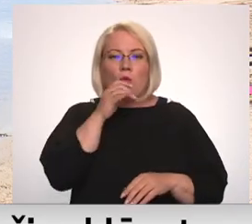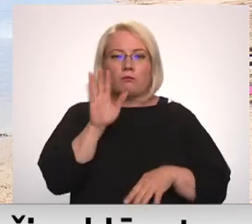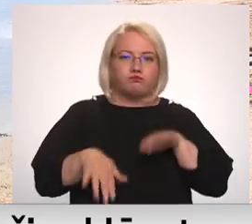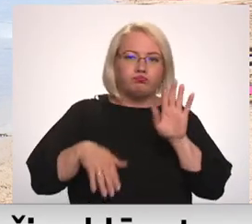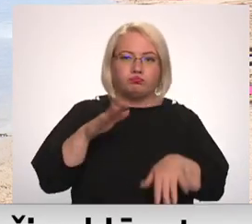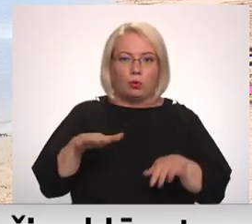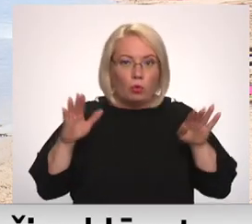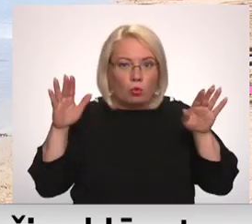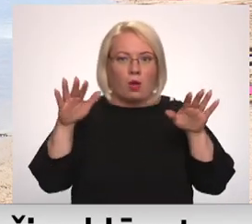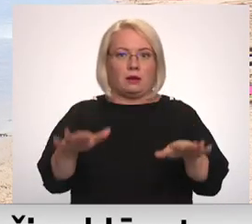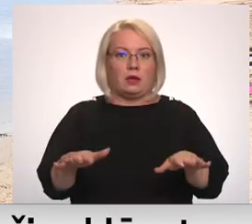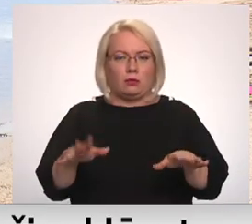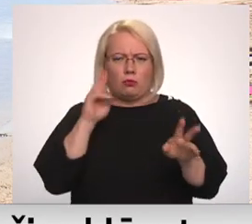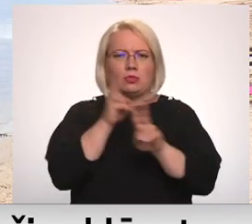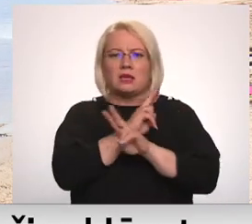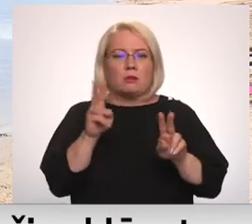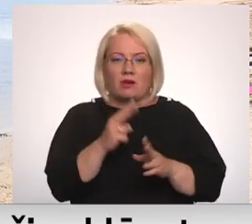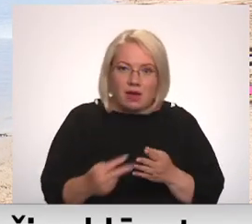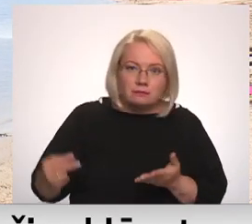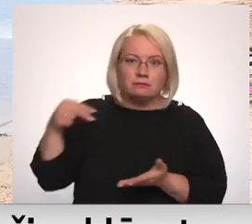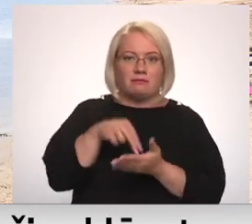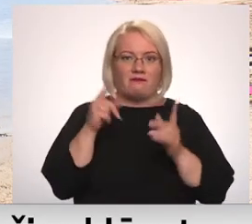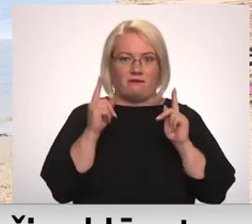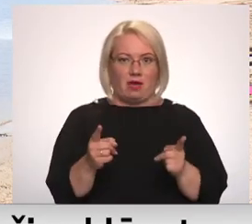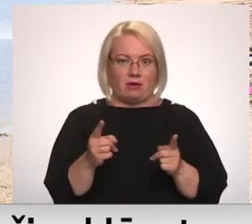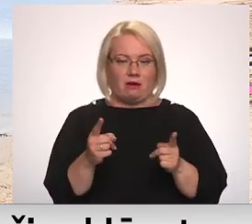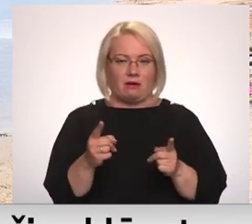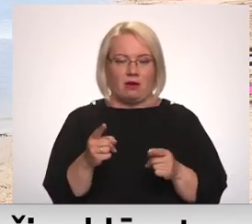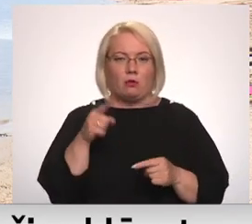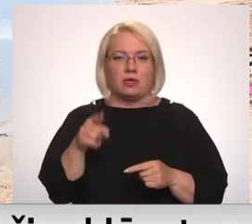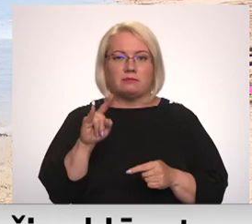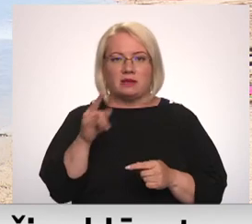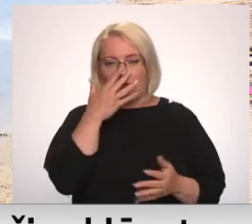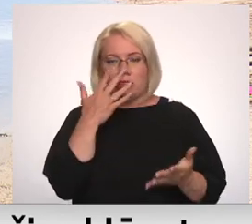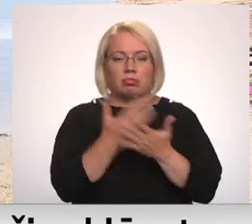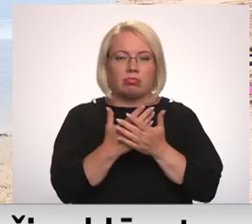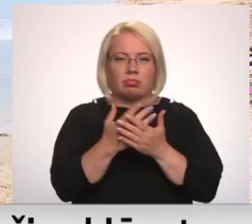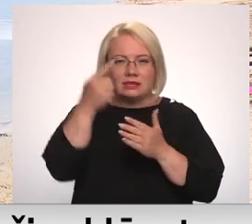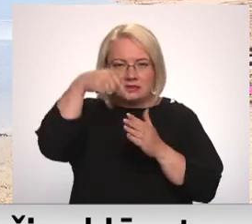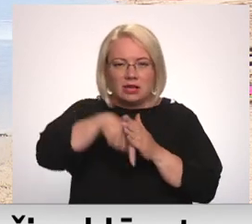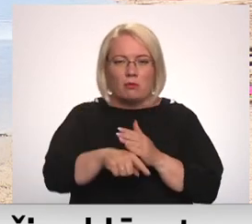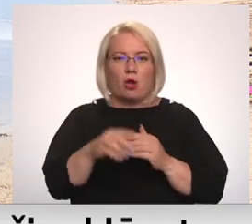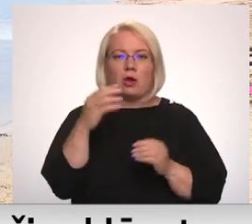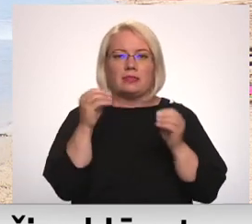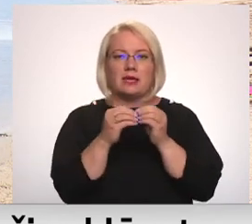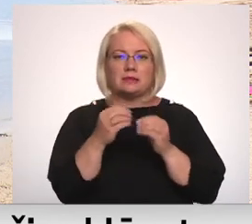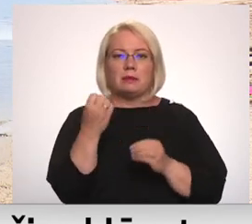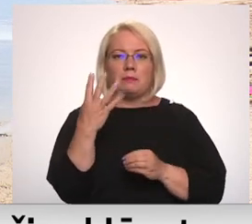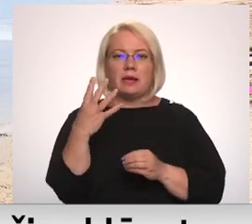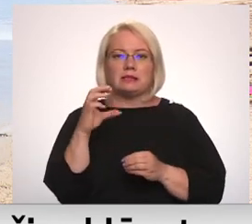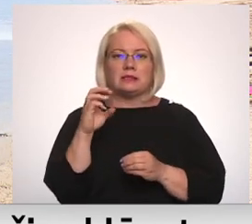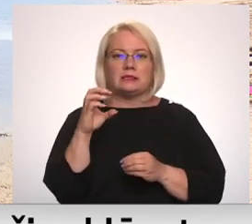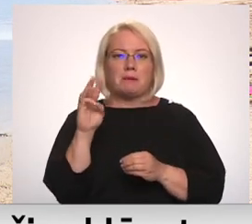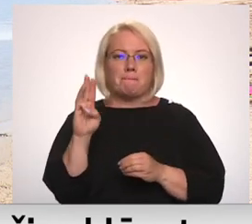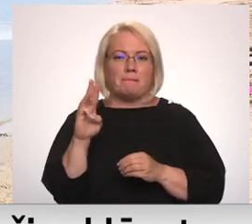un paklūp, un viņš nesaprot, ka jāceļās kājās. Viņš var aizrīties dziļumā, kur ir 10-15 cm dziļš